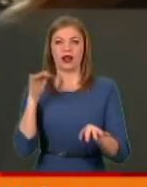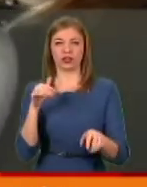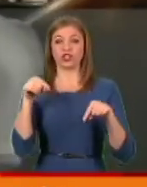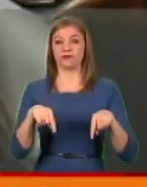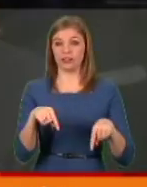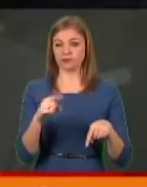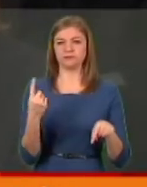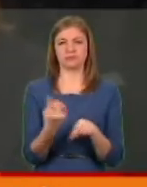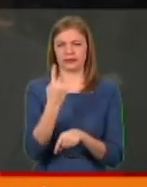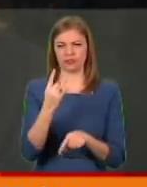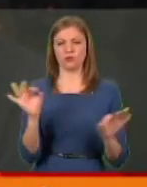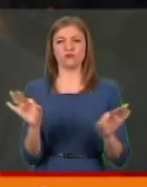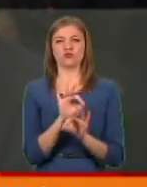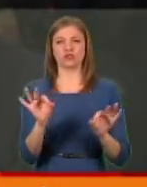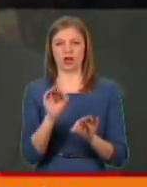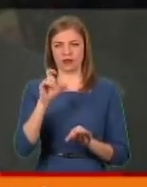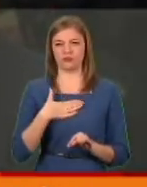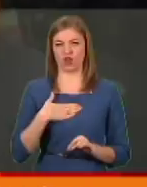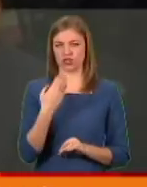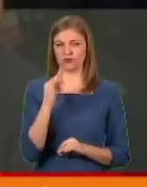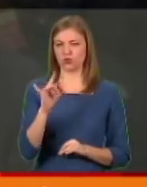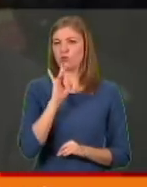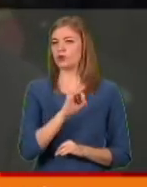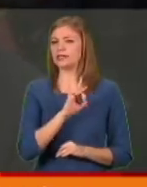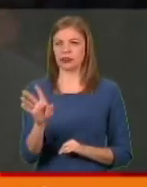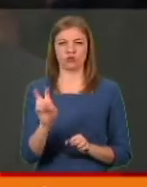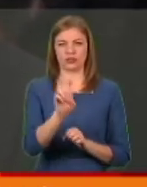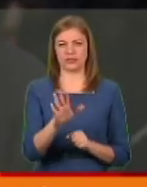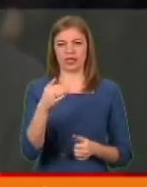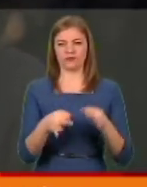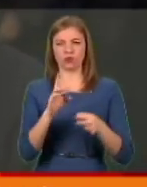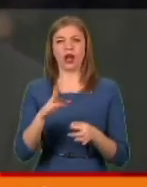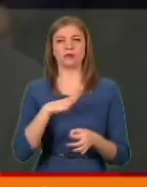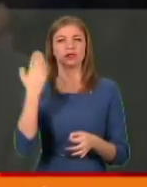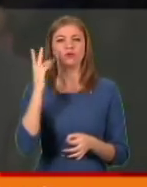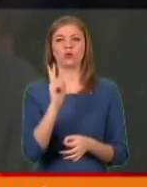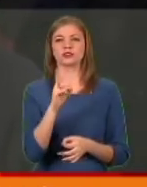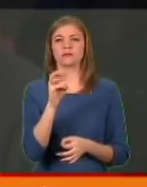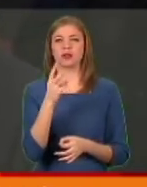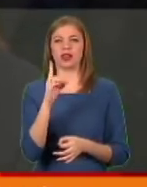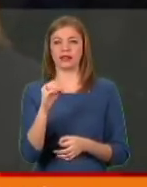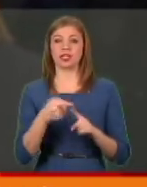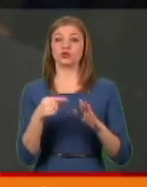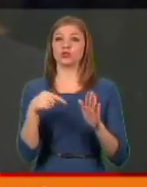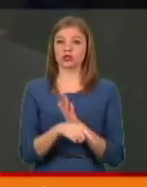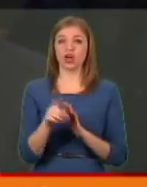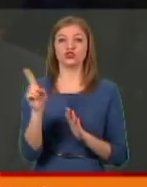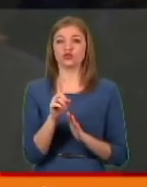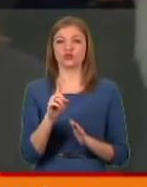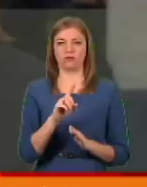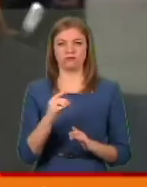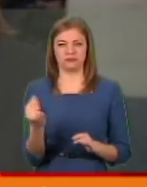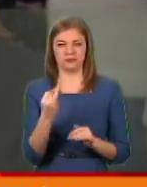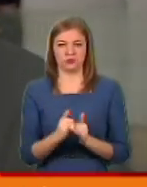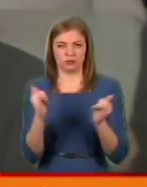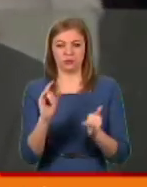этом сезоне впервые музыкальный продюсер нашего шоу не будет сидеть в судях, как это было с Константином Меладзе. Это значит, что интрига